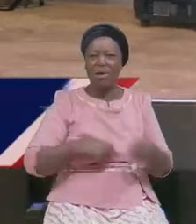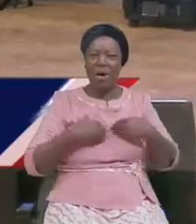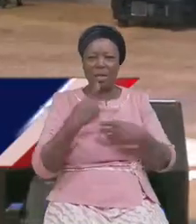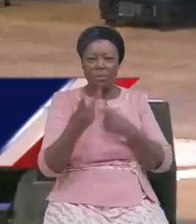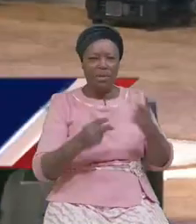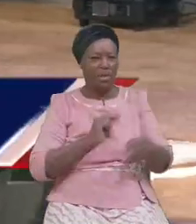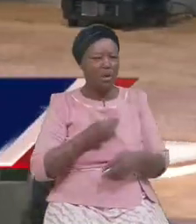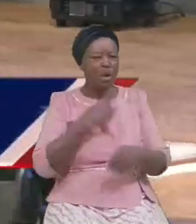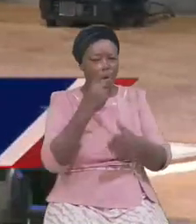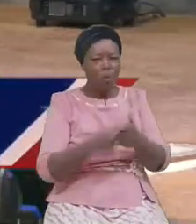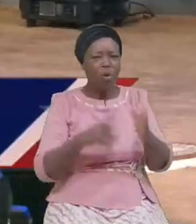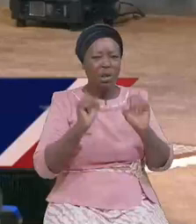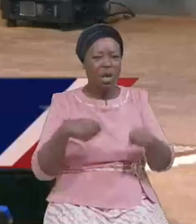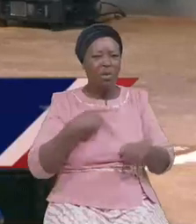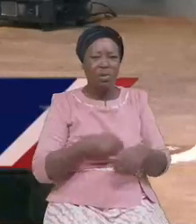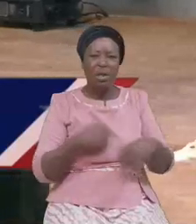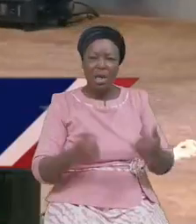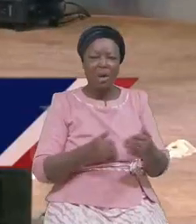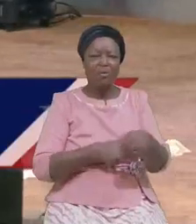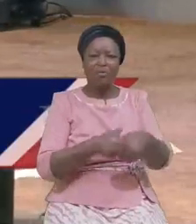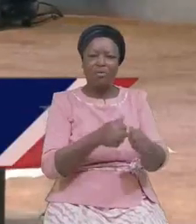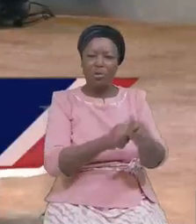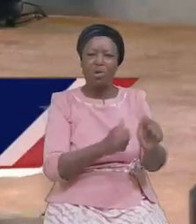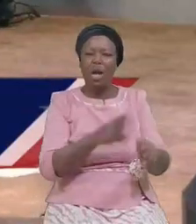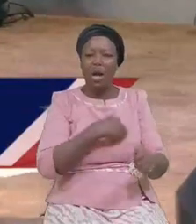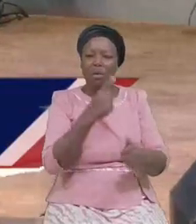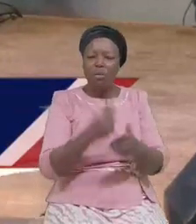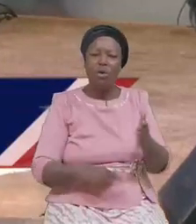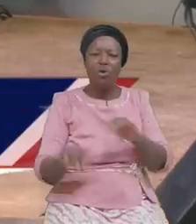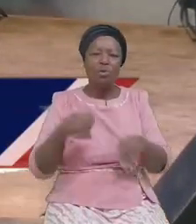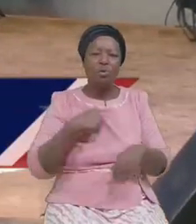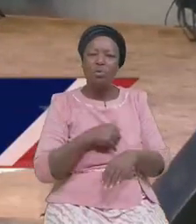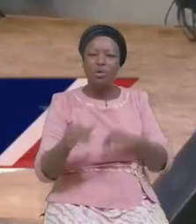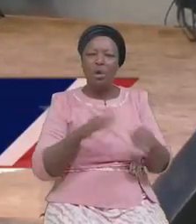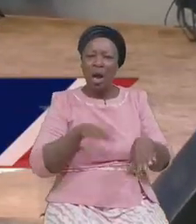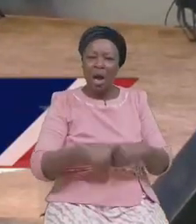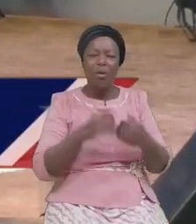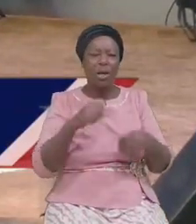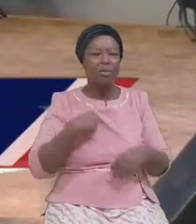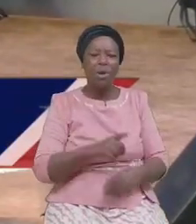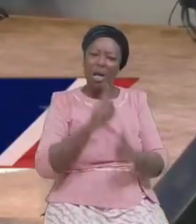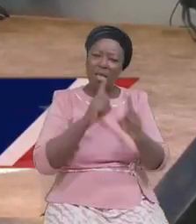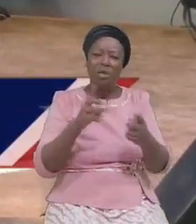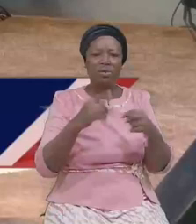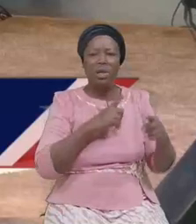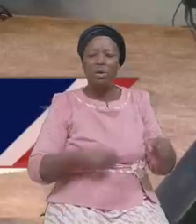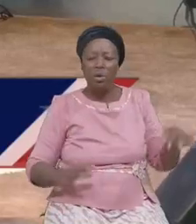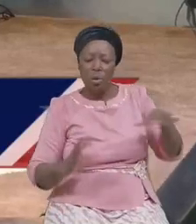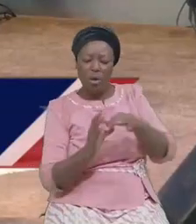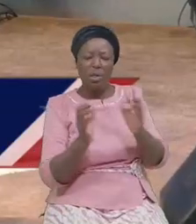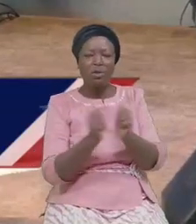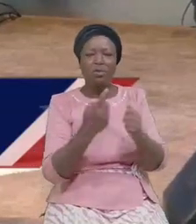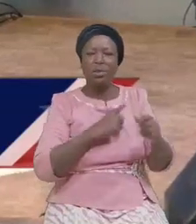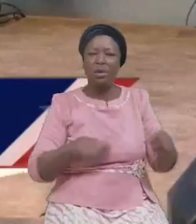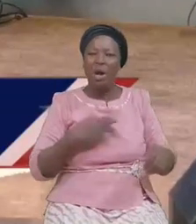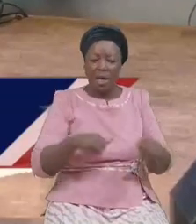poursuivre? Qu'est-ce que nous devons faire? Comment devons-nous répondre à cette visitation de Dieu? Comment devons-nous connecter avec le Seigneur et